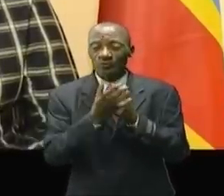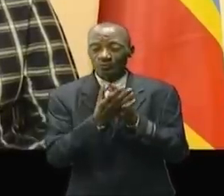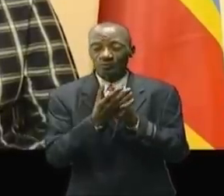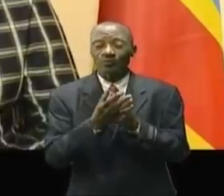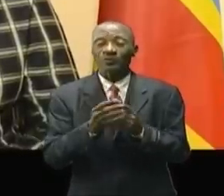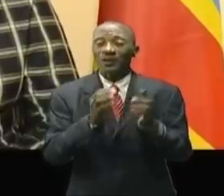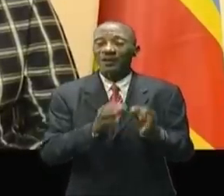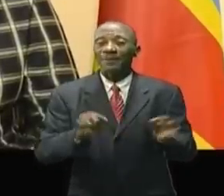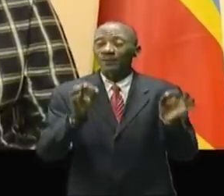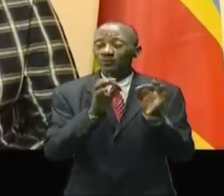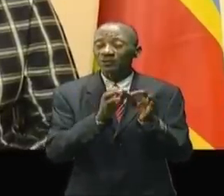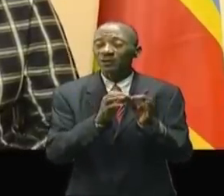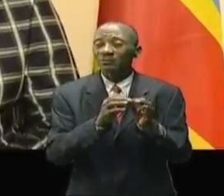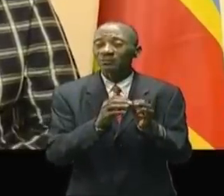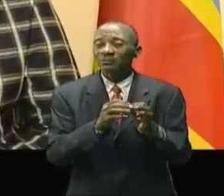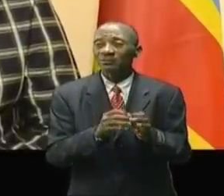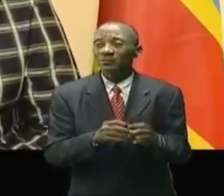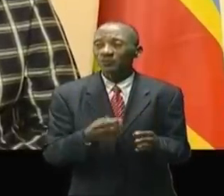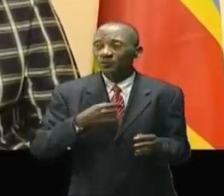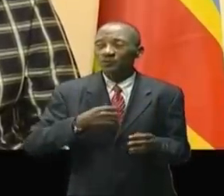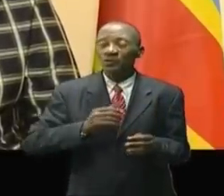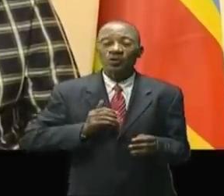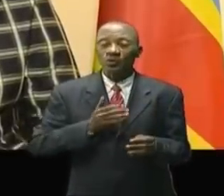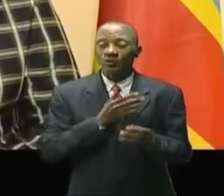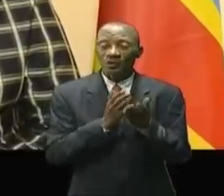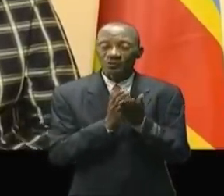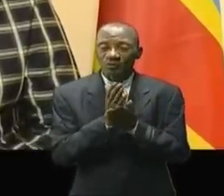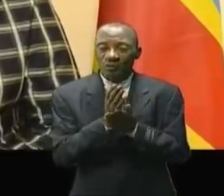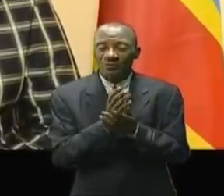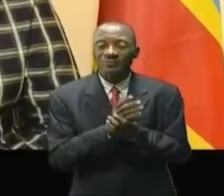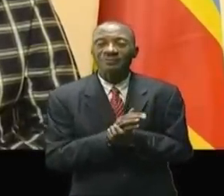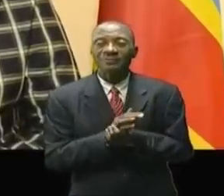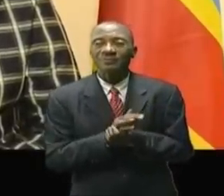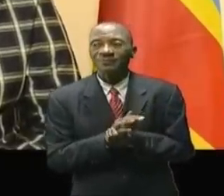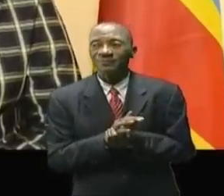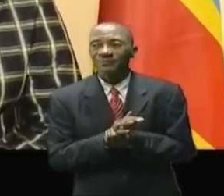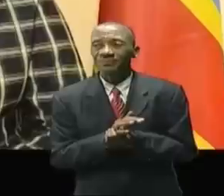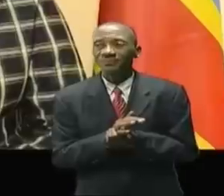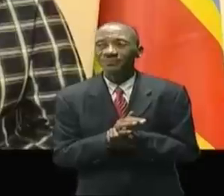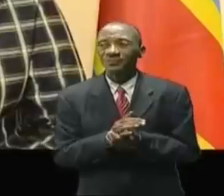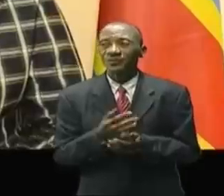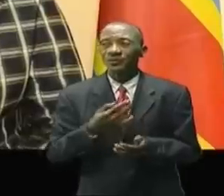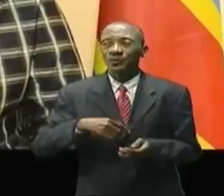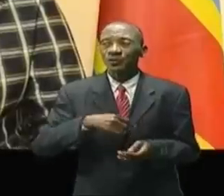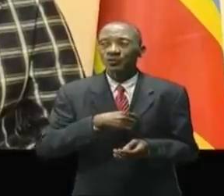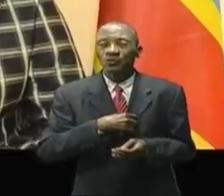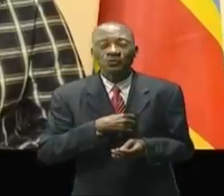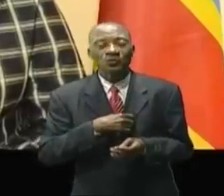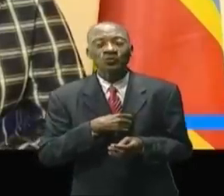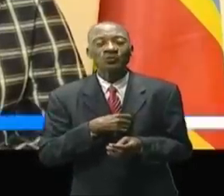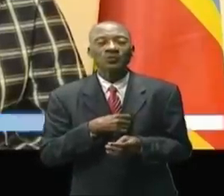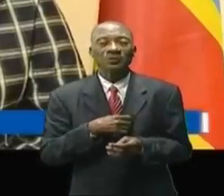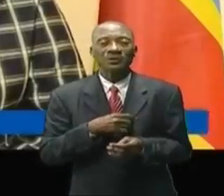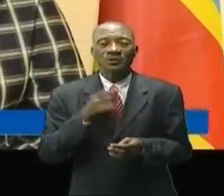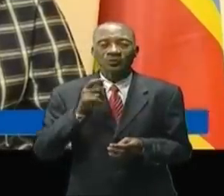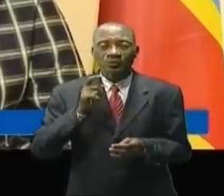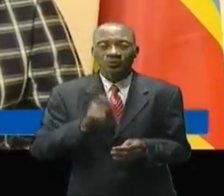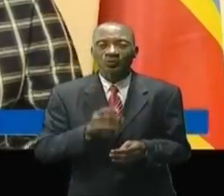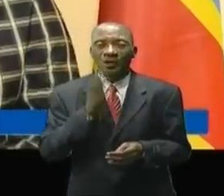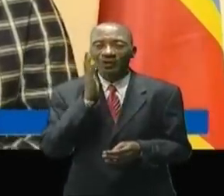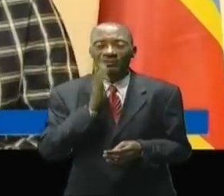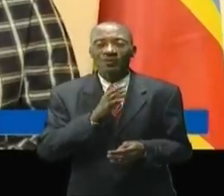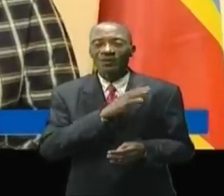dans les patois des autres. Nous nous comportons comme des Occidentaux. Nous détenons des